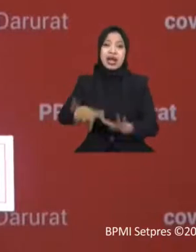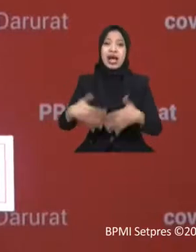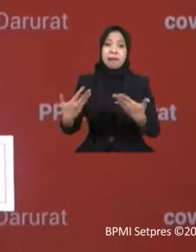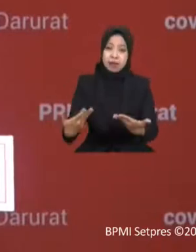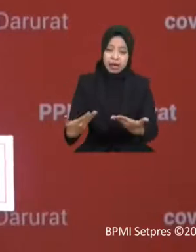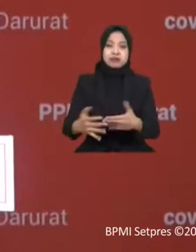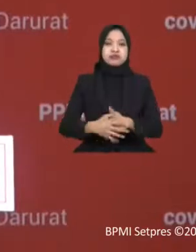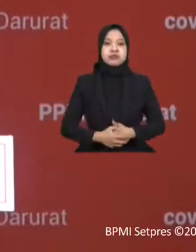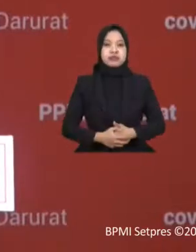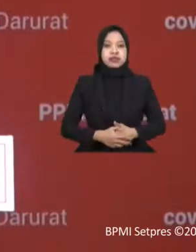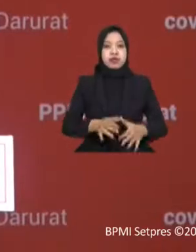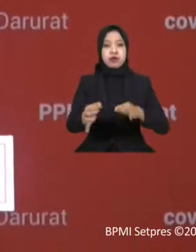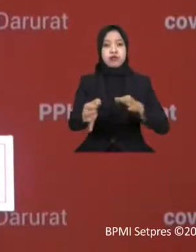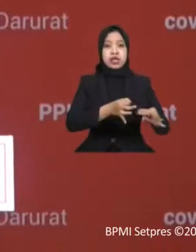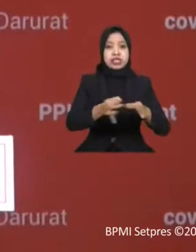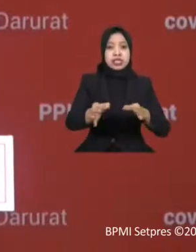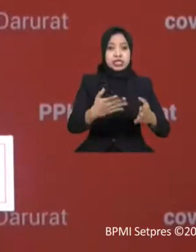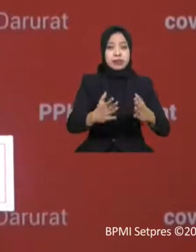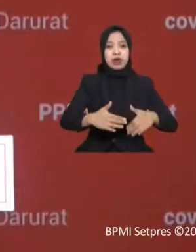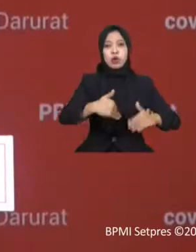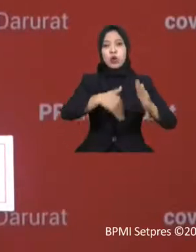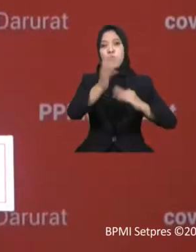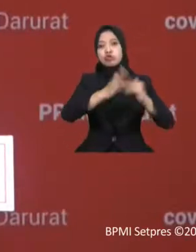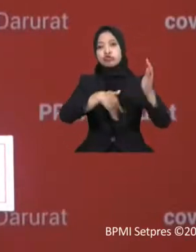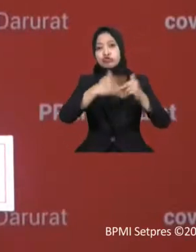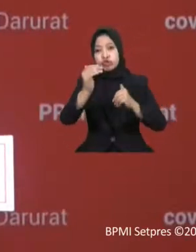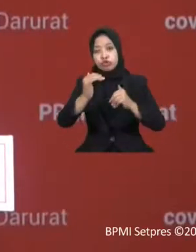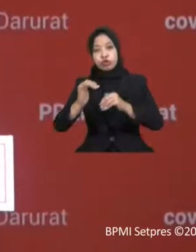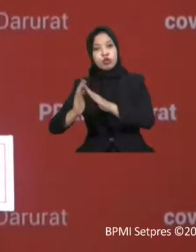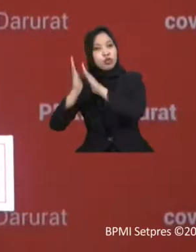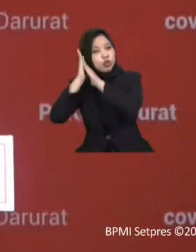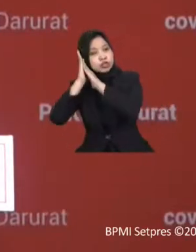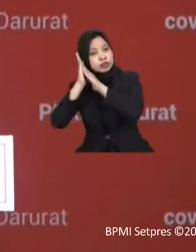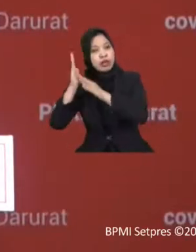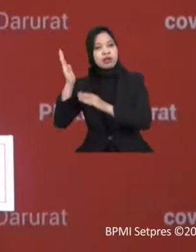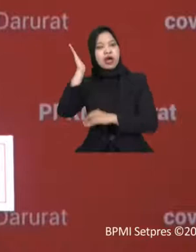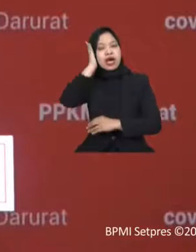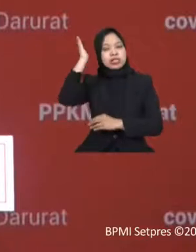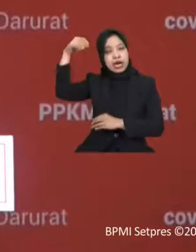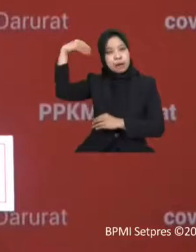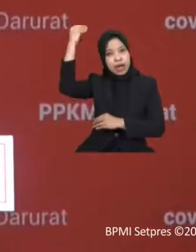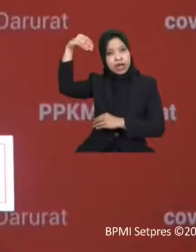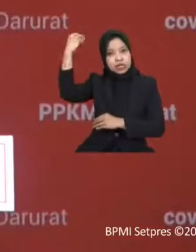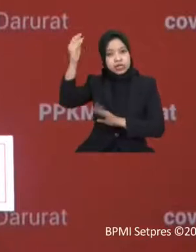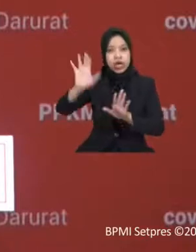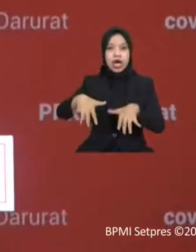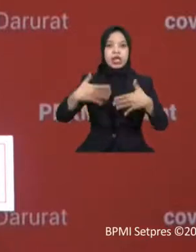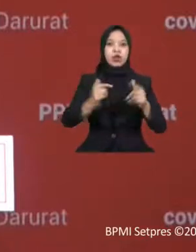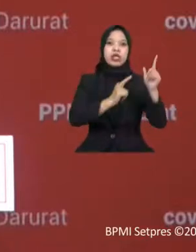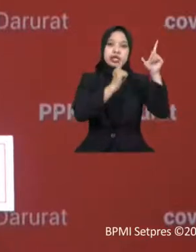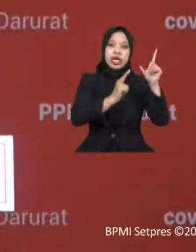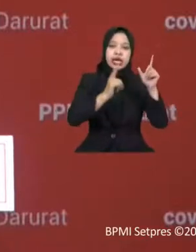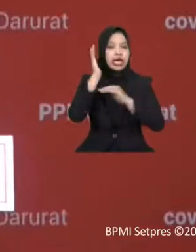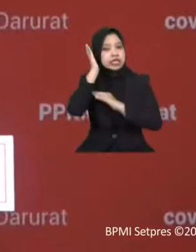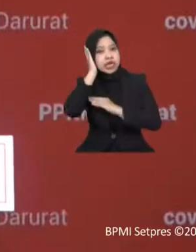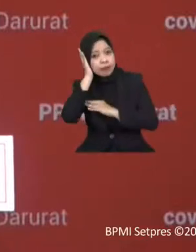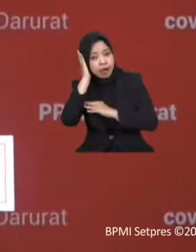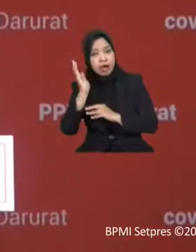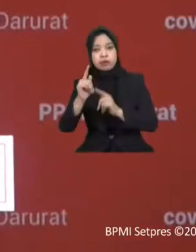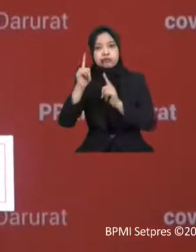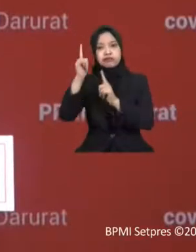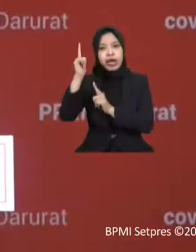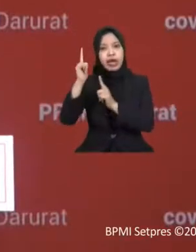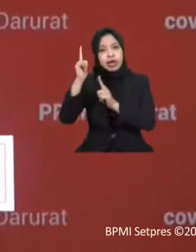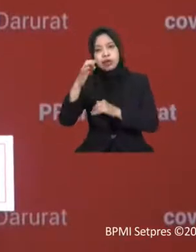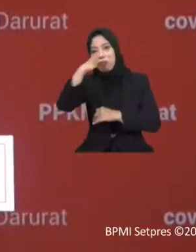mengubah sarana seperti Rusun Wisma asrama haji dan Asrama TNI Polri untuk